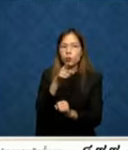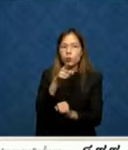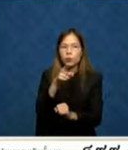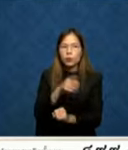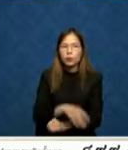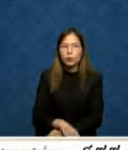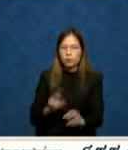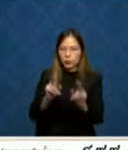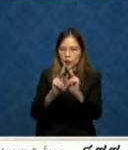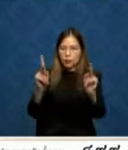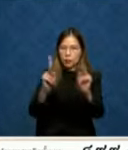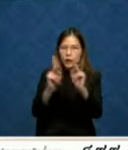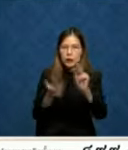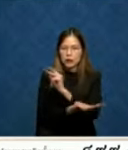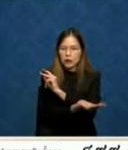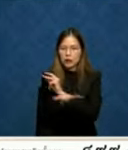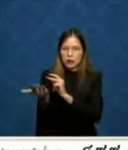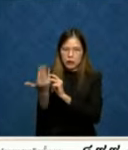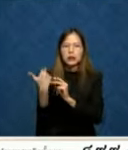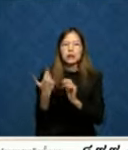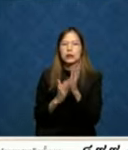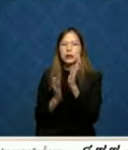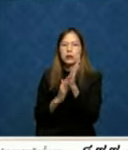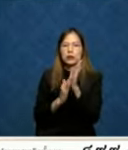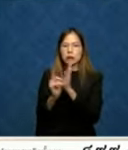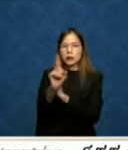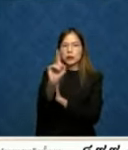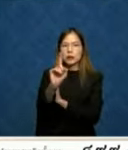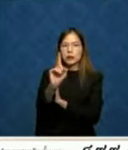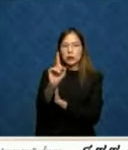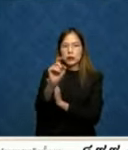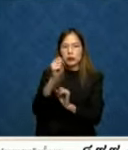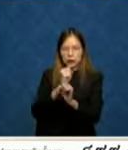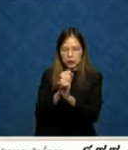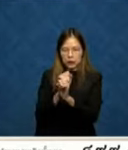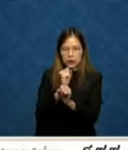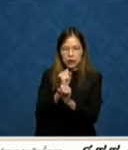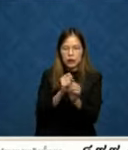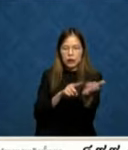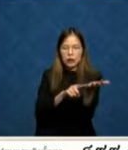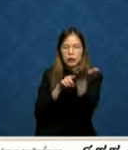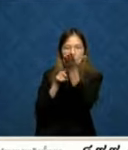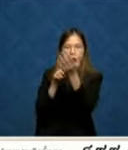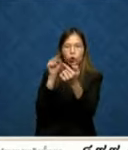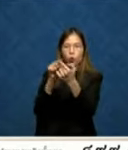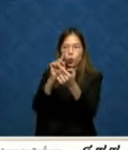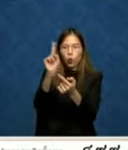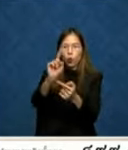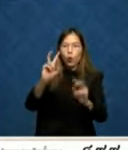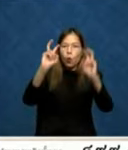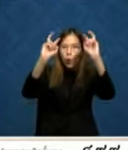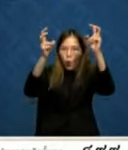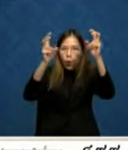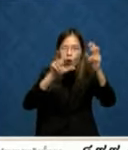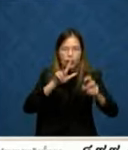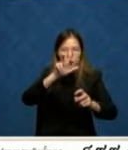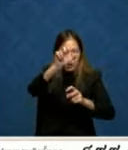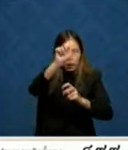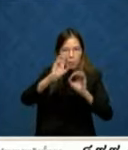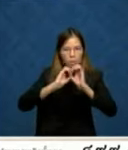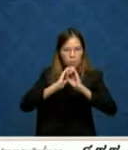กรรมาธิการหลายท่านนะครับต้องชื่นชมด้วยนะครับมีการนำเสนอในเรื่องของข้อสังเกตที่เป็นประโยชน์